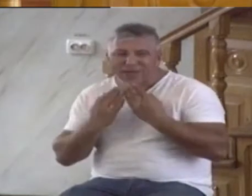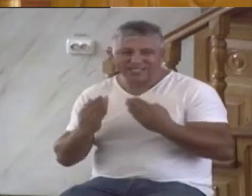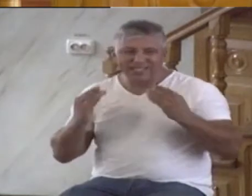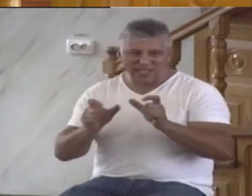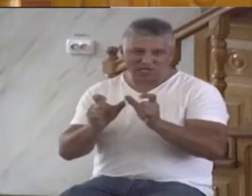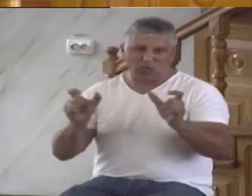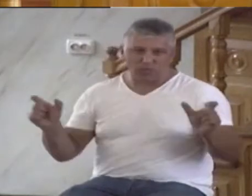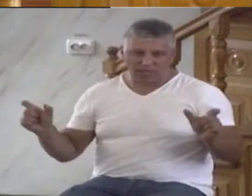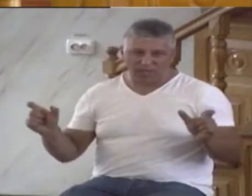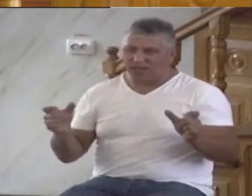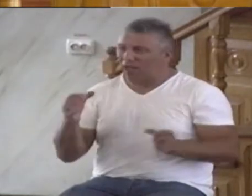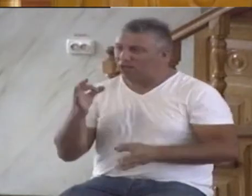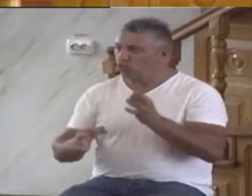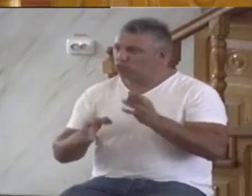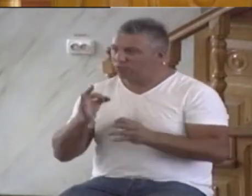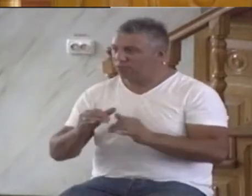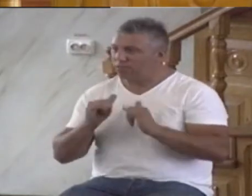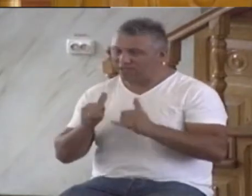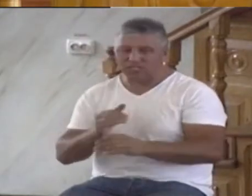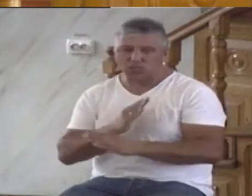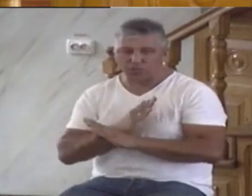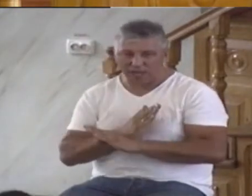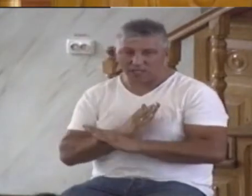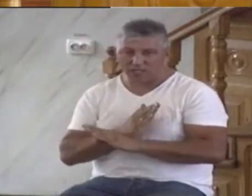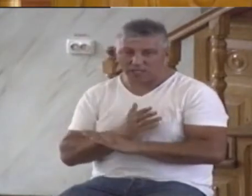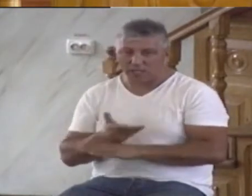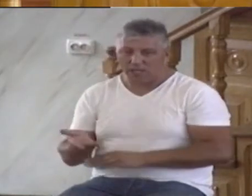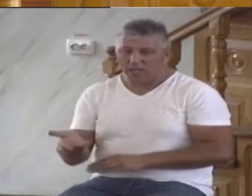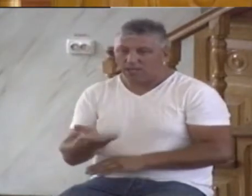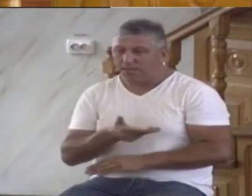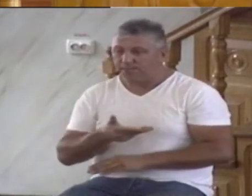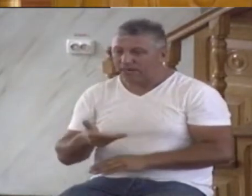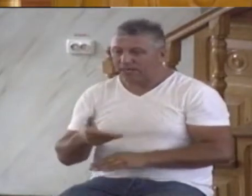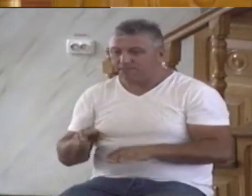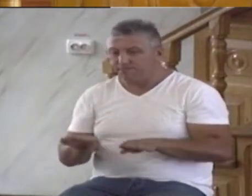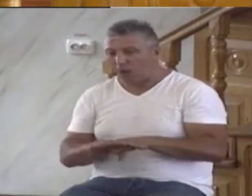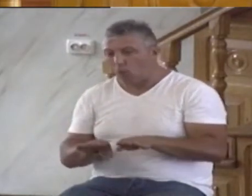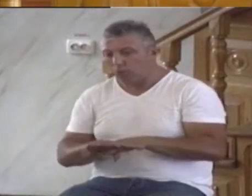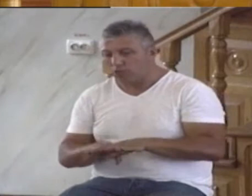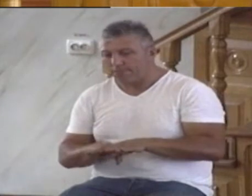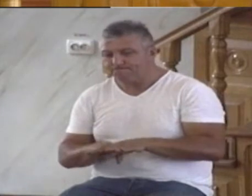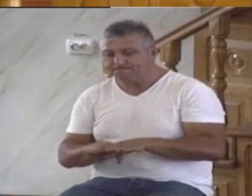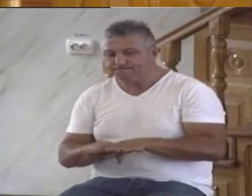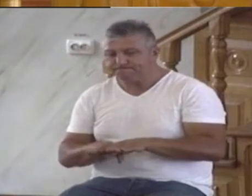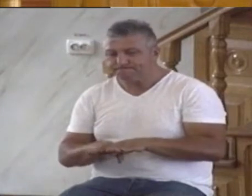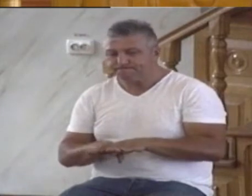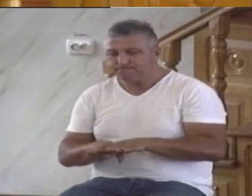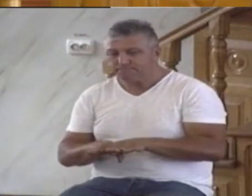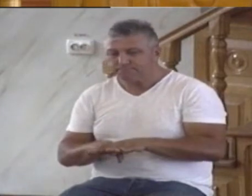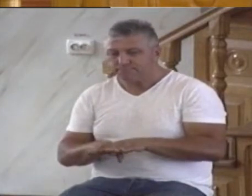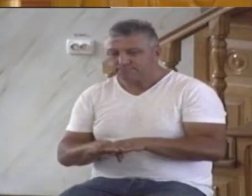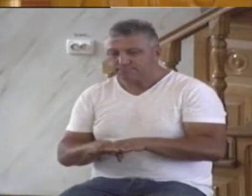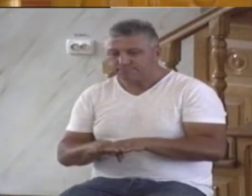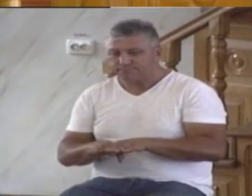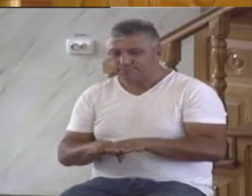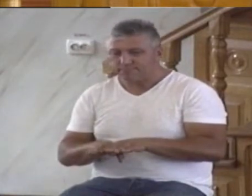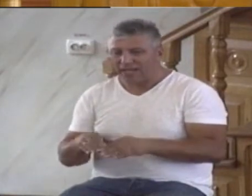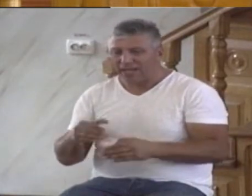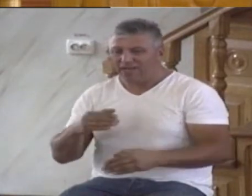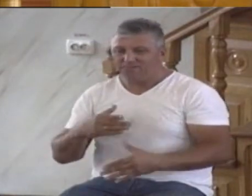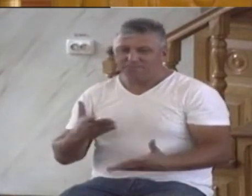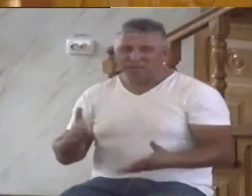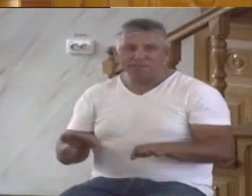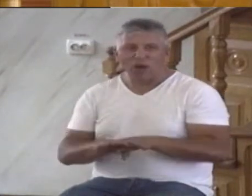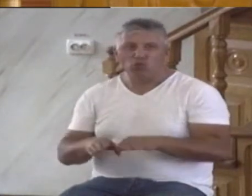смертную казнь, на всеобщее обозрение, мы стали зрелищем для мира, для ангелов и для людей.